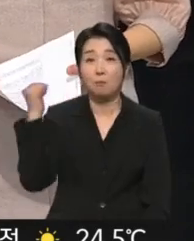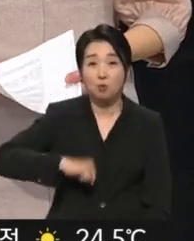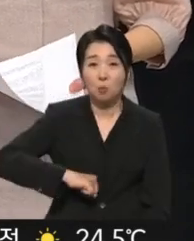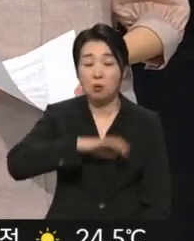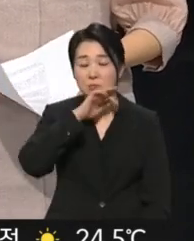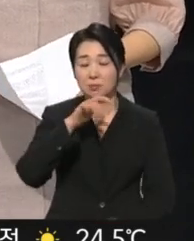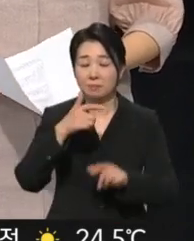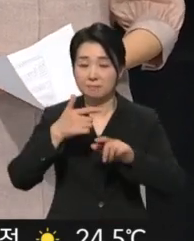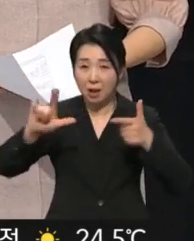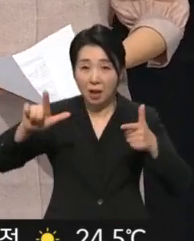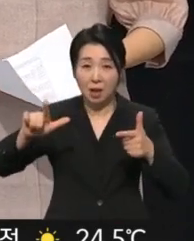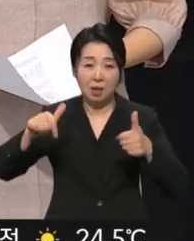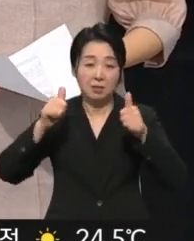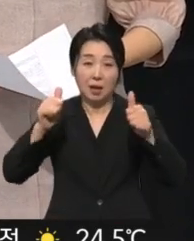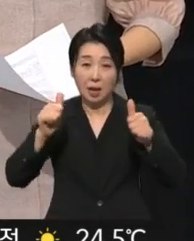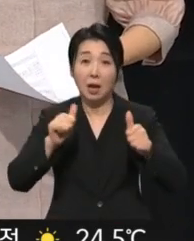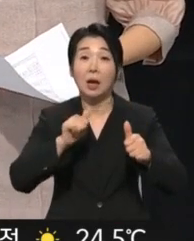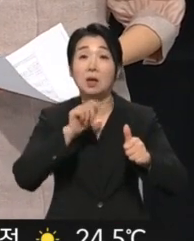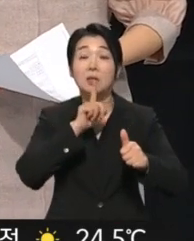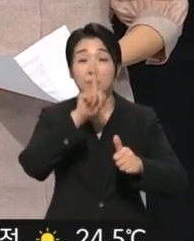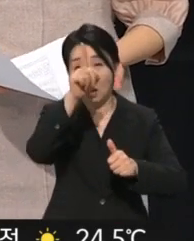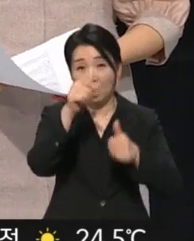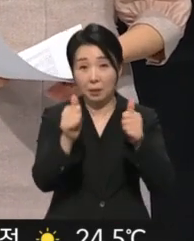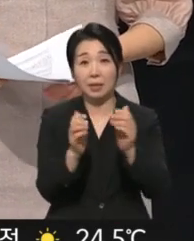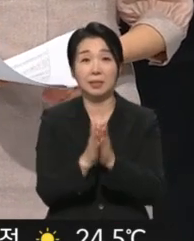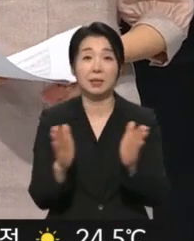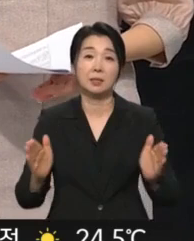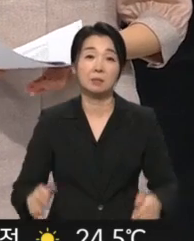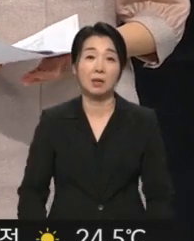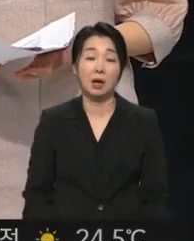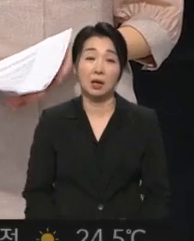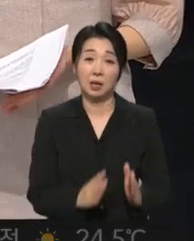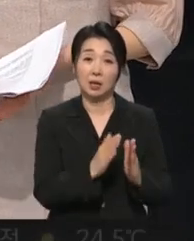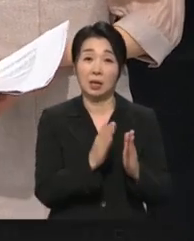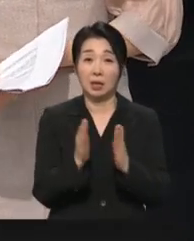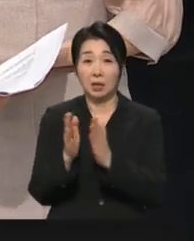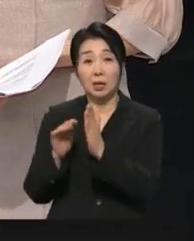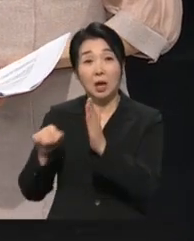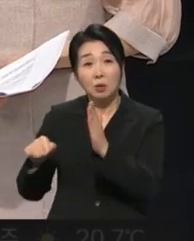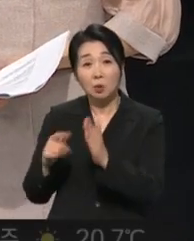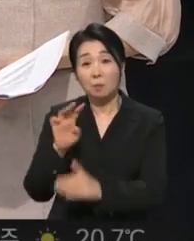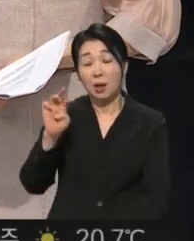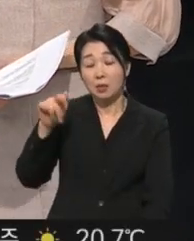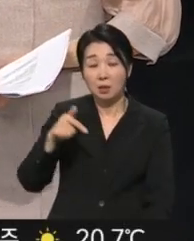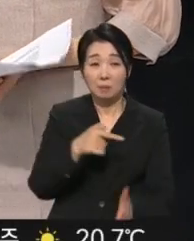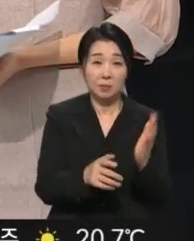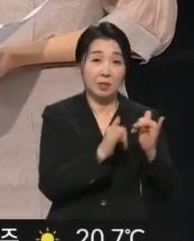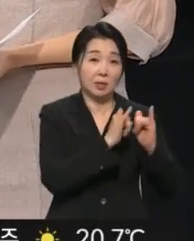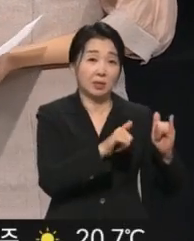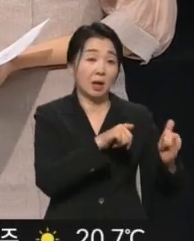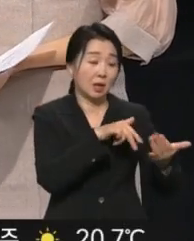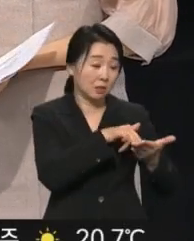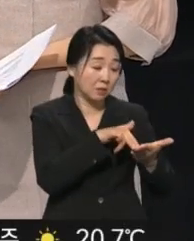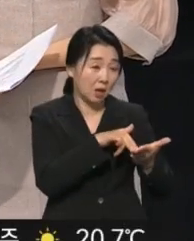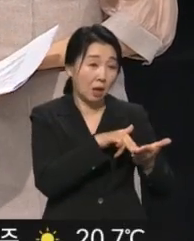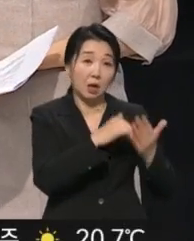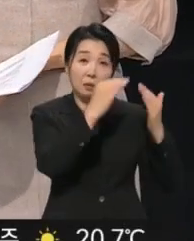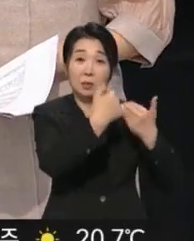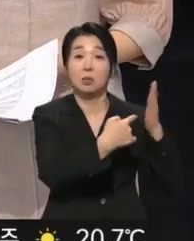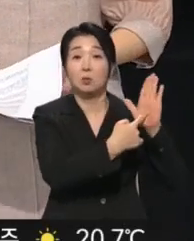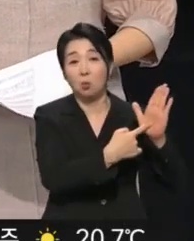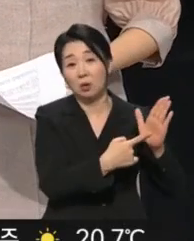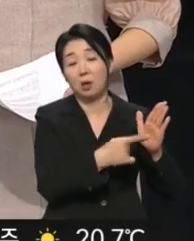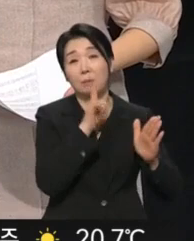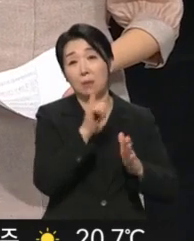항소심이 시작됐는데요. 앞선 재판 과정에서는 유가족 측이 박 전 시장과 피해자 측의 메시지를 공개해서 논란이 되기도